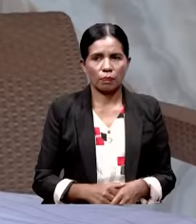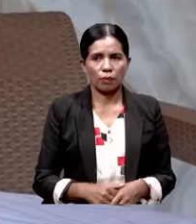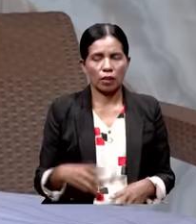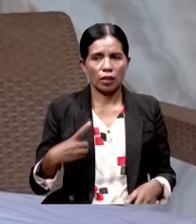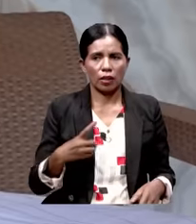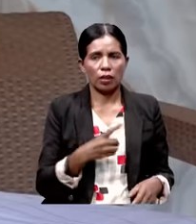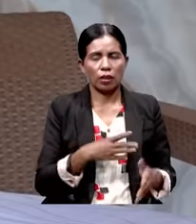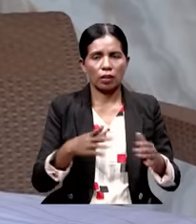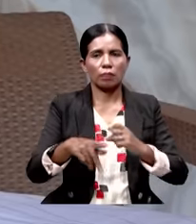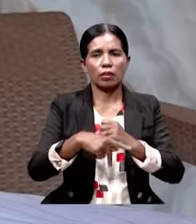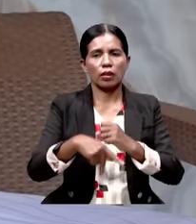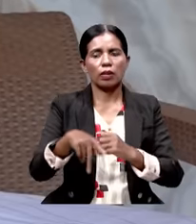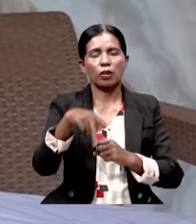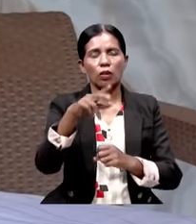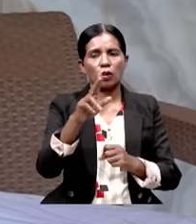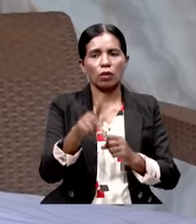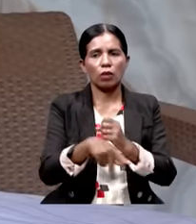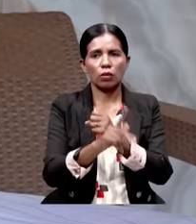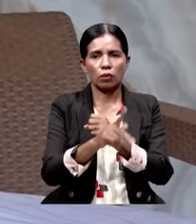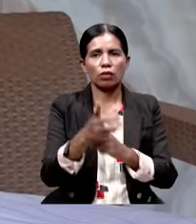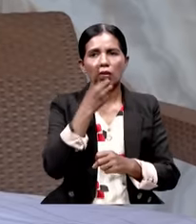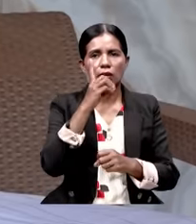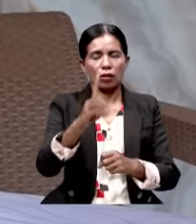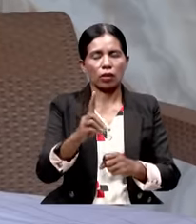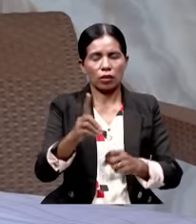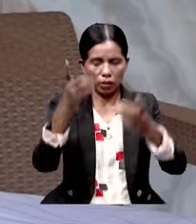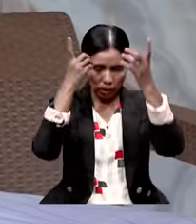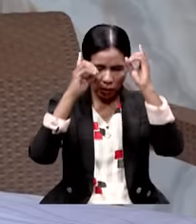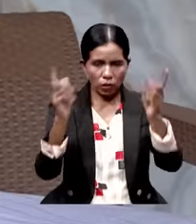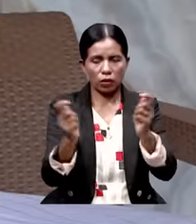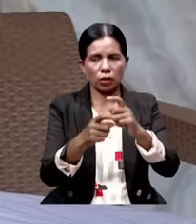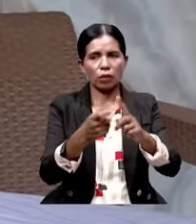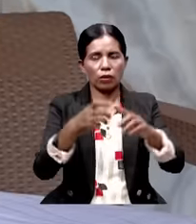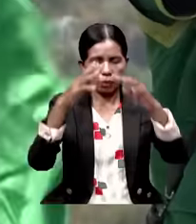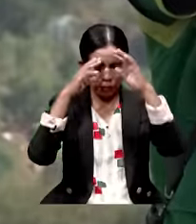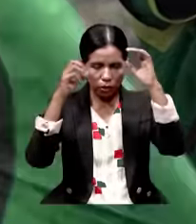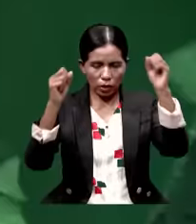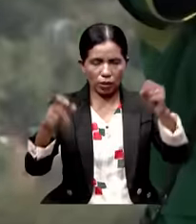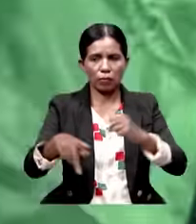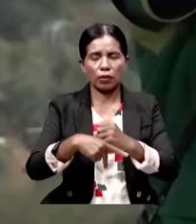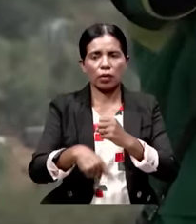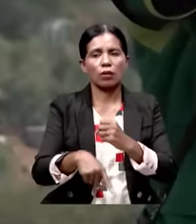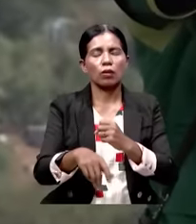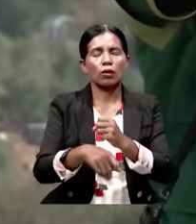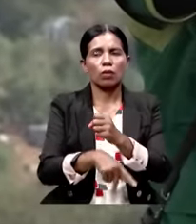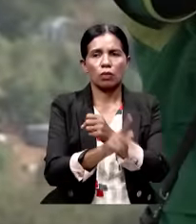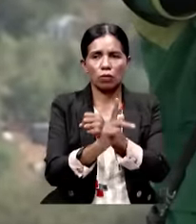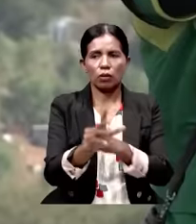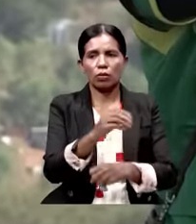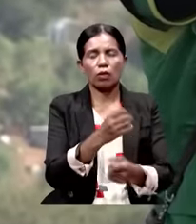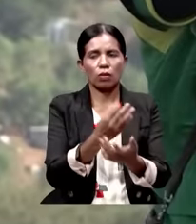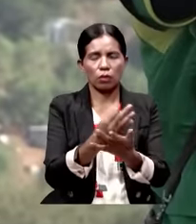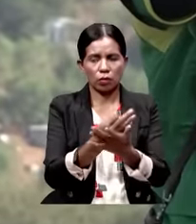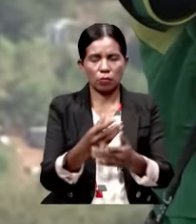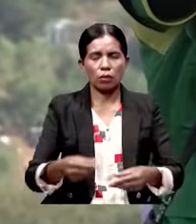Deputada Bancada Kunto Olinda Guterres declara de sejam na Imori Bukar trocanya husi presidente Bancada Kunto. Tama deputada refere la concorda ho osan